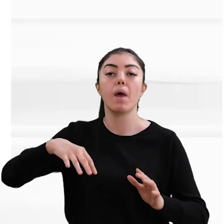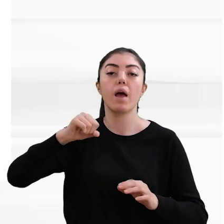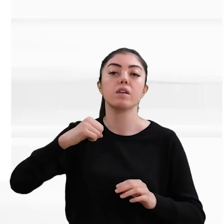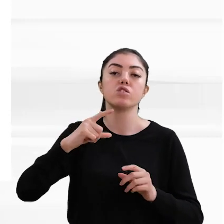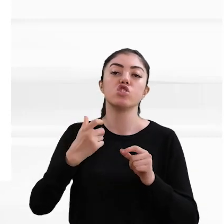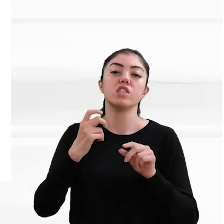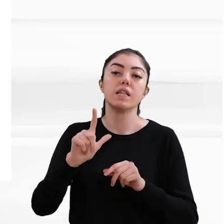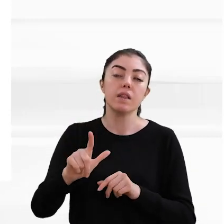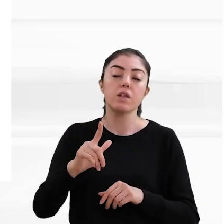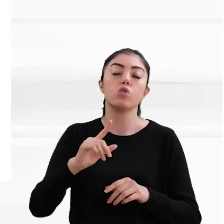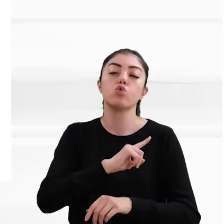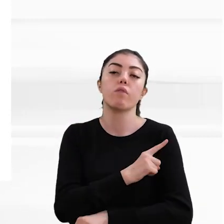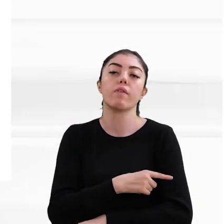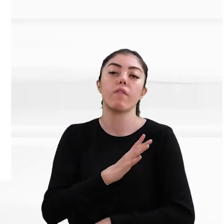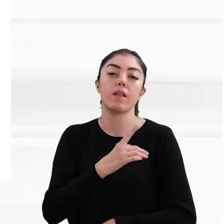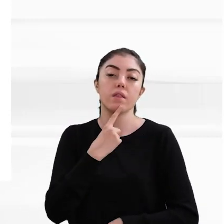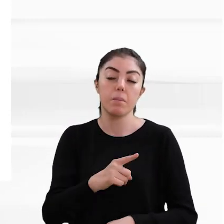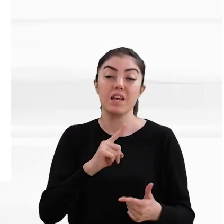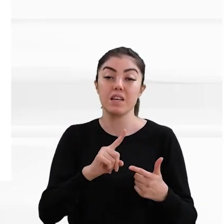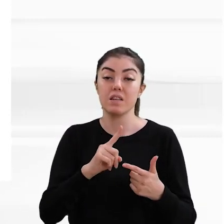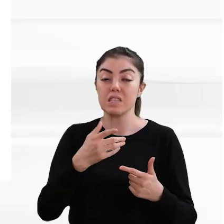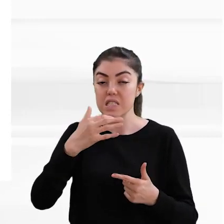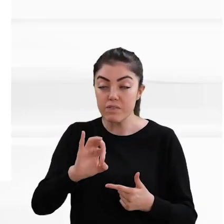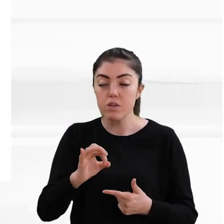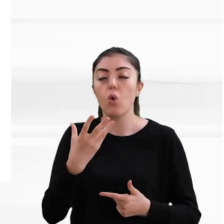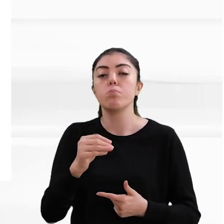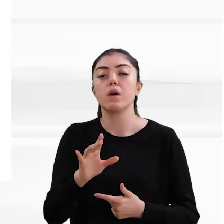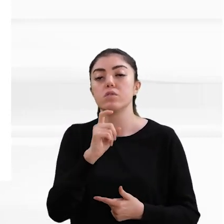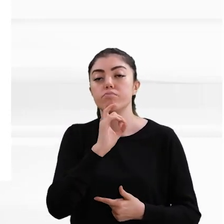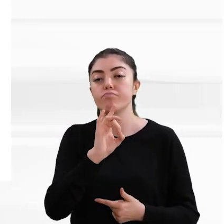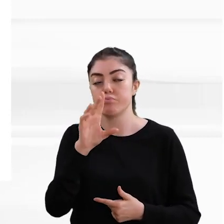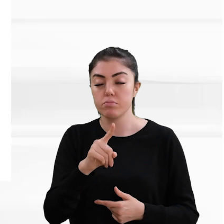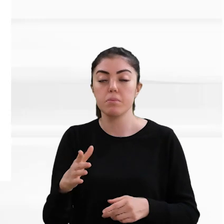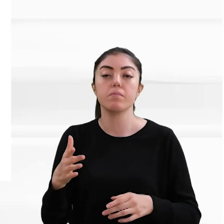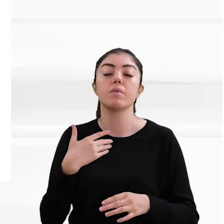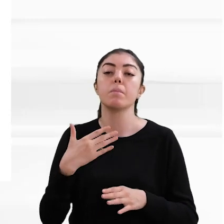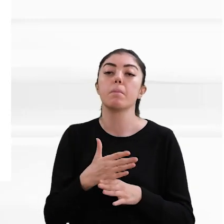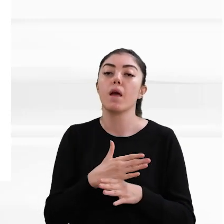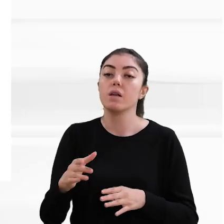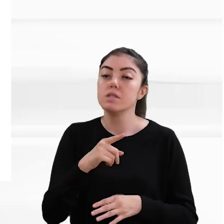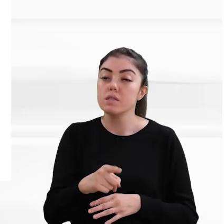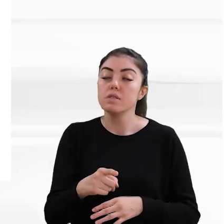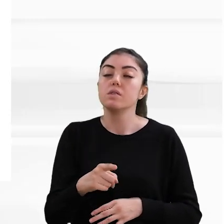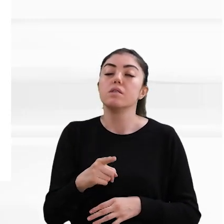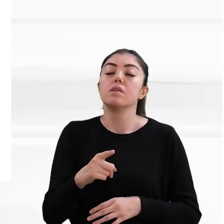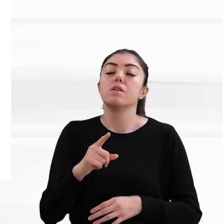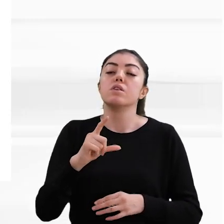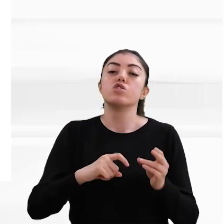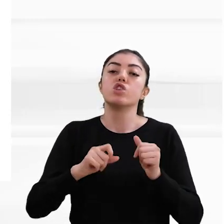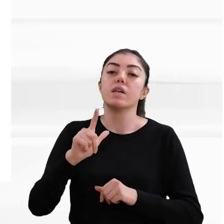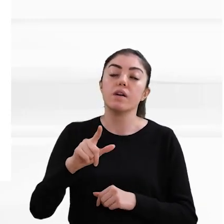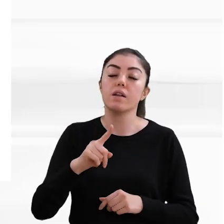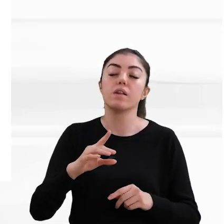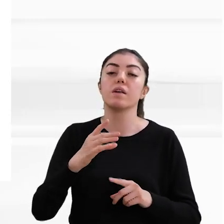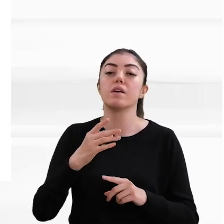merkeze doğru etkeden bir merkezcil kuvvet vardır ve bu da sıfır değildir. İkinci öncülümüz yanlıştır. Cismin merkezcil